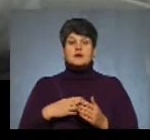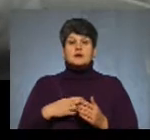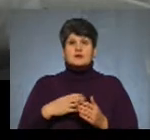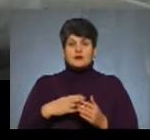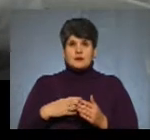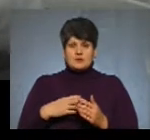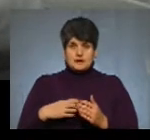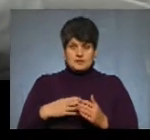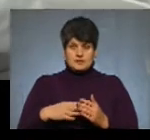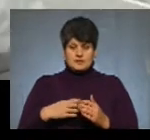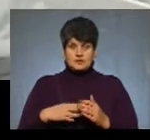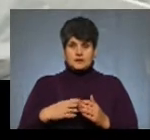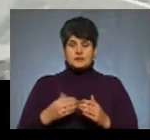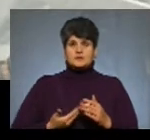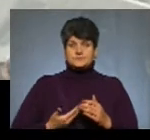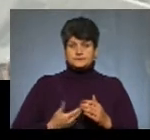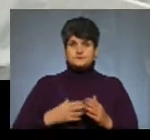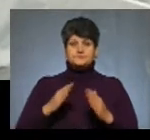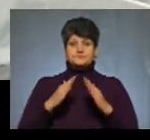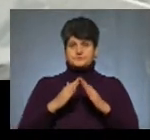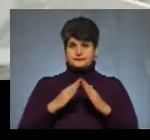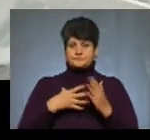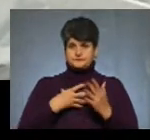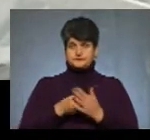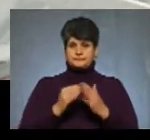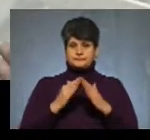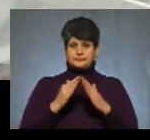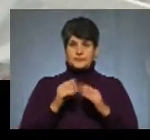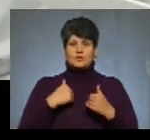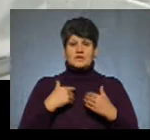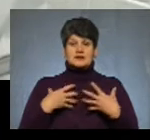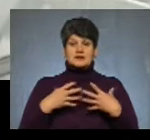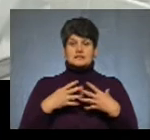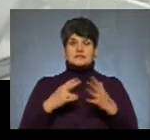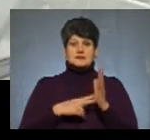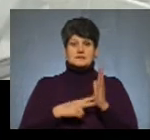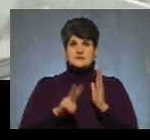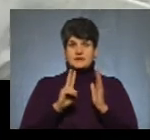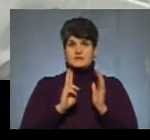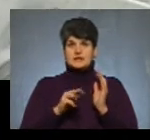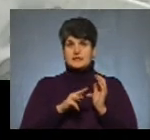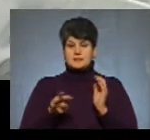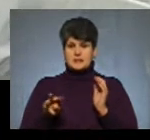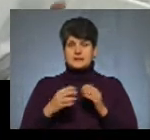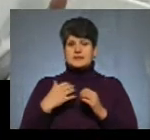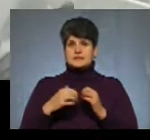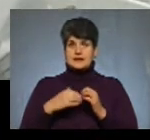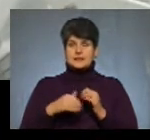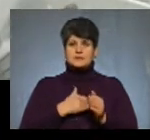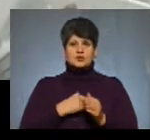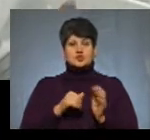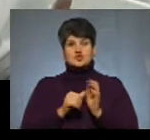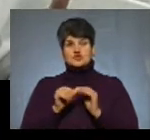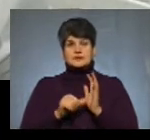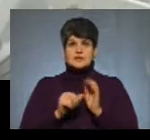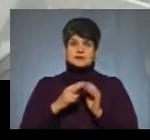до цих пір немає субсидії. Я живу в приватному будинку, у нас 72 квадратних метрів, середня температура